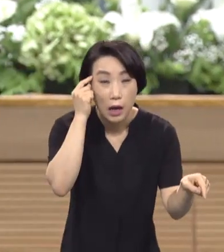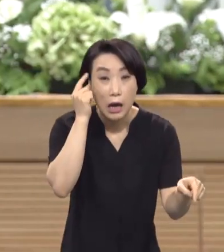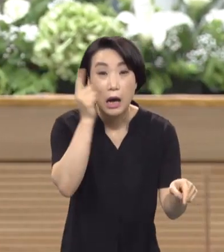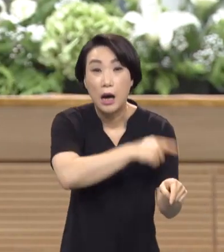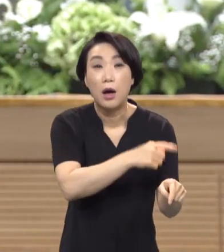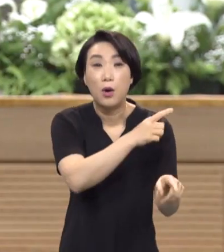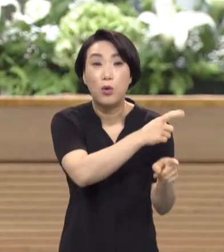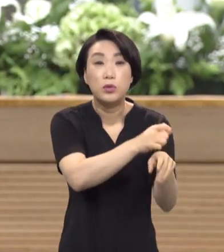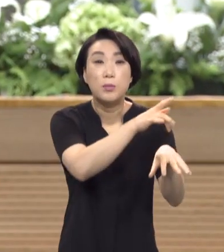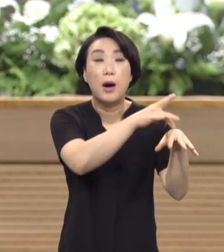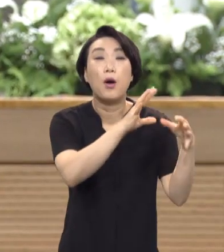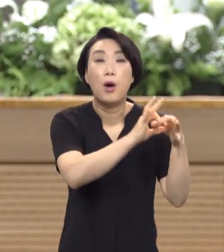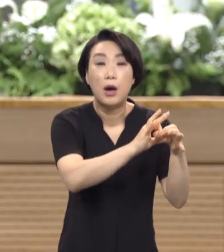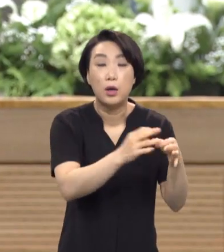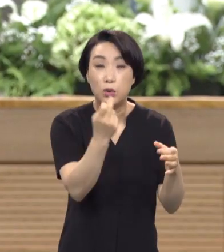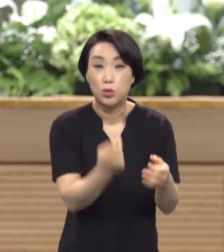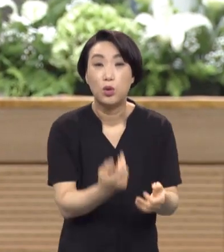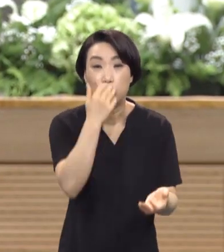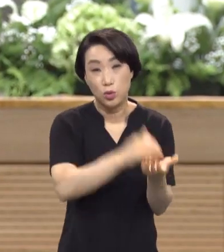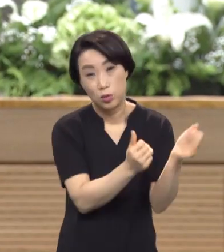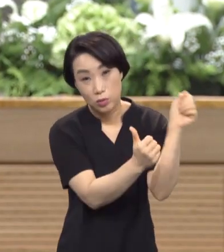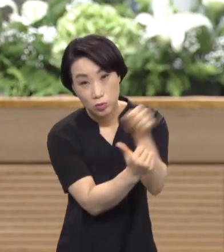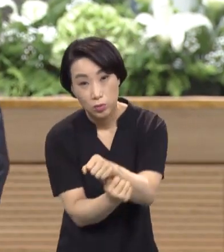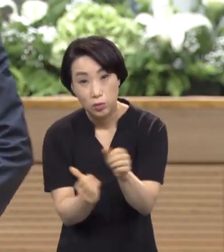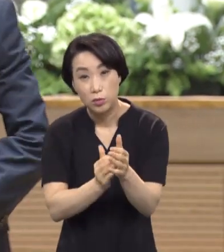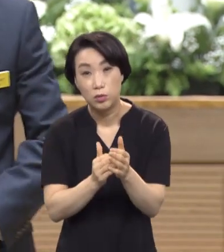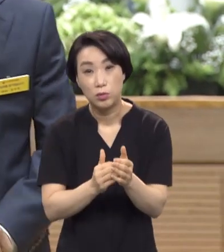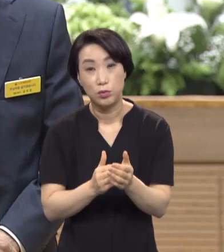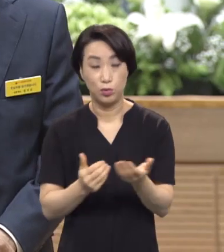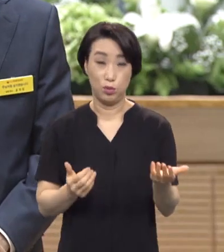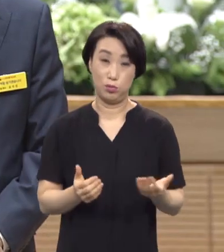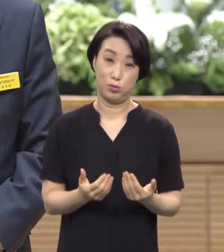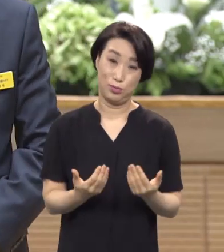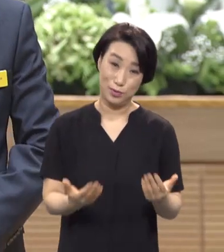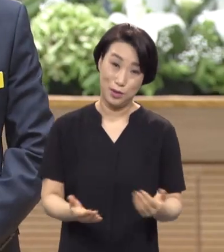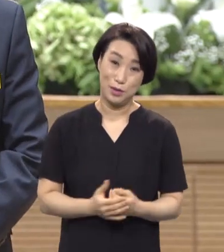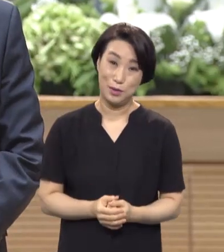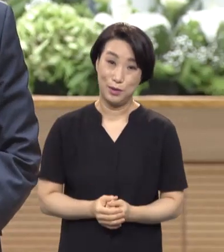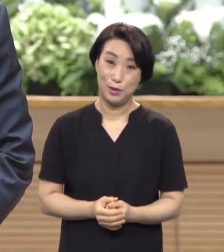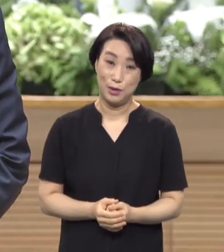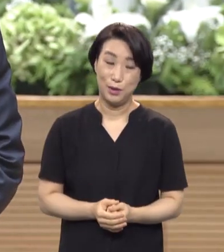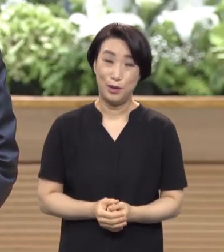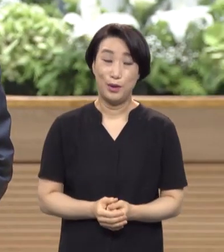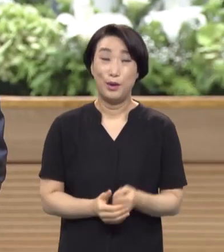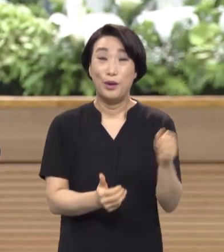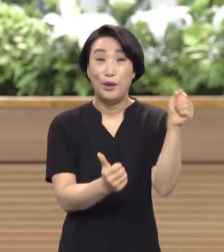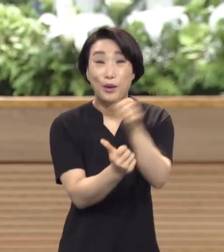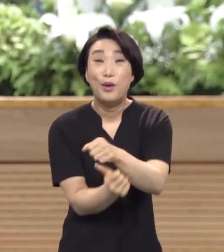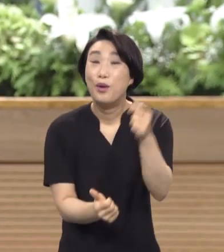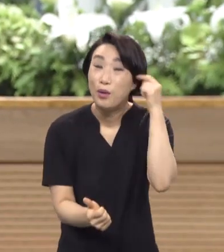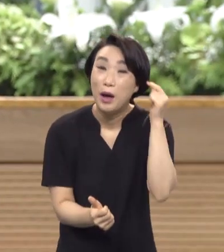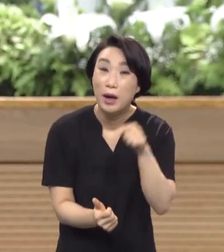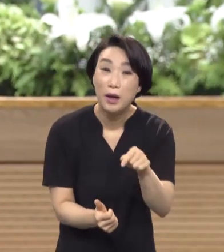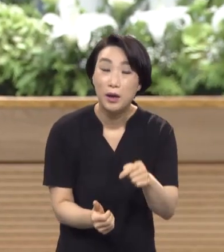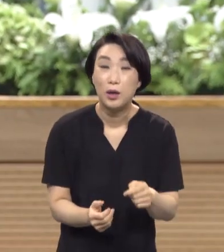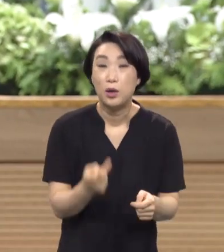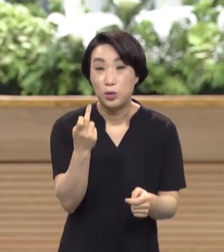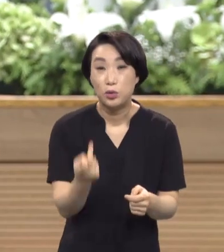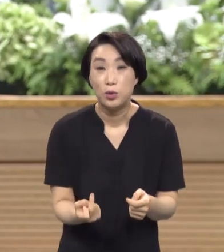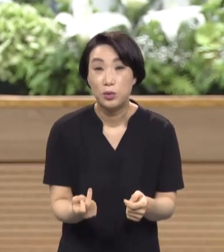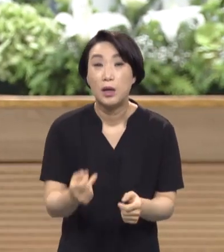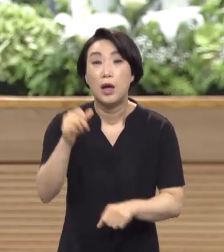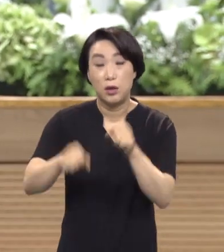속하여 아우를 죽였다. 응? 아우를 죽여. 왜 죽이느냐. 아우의